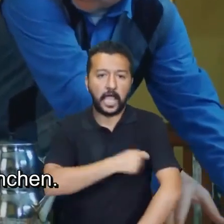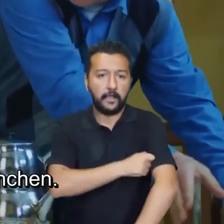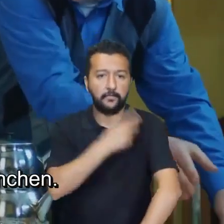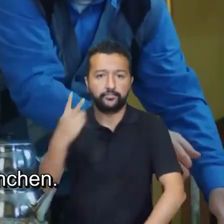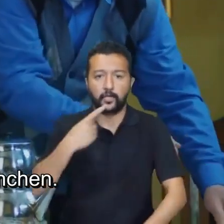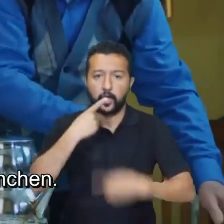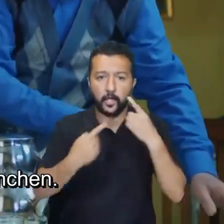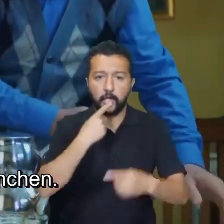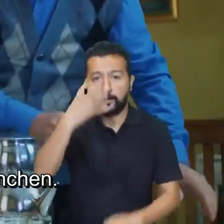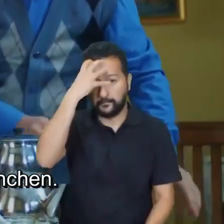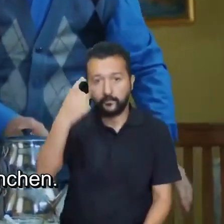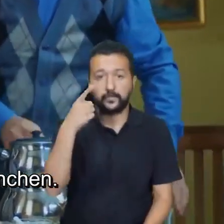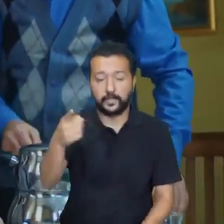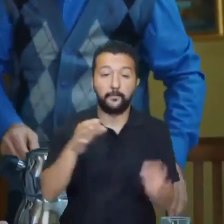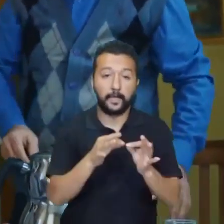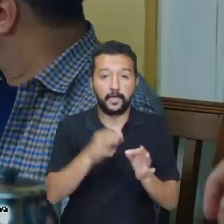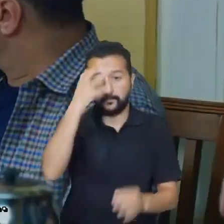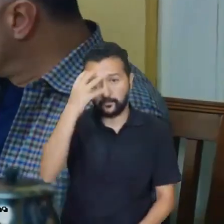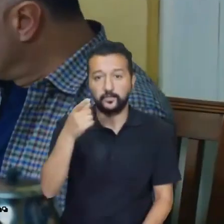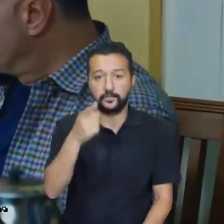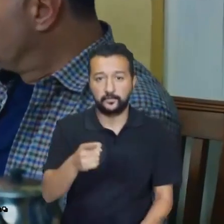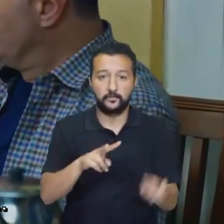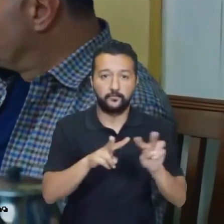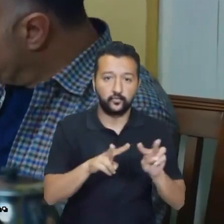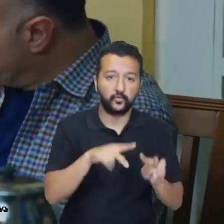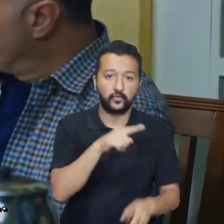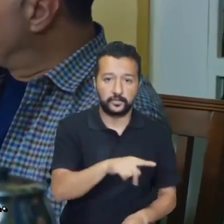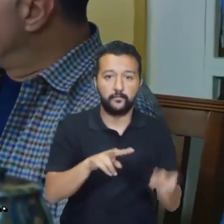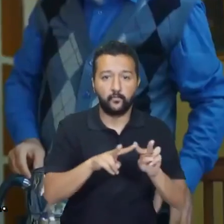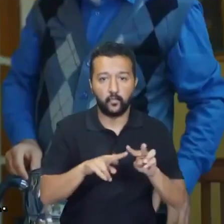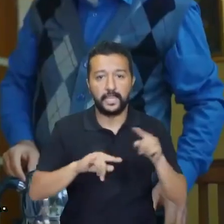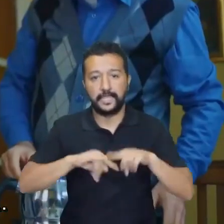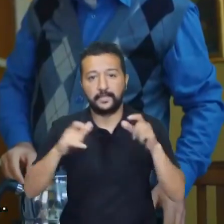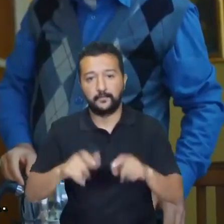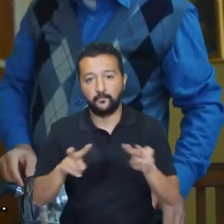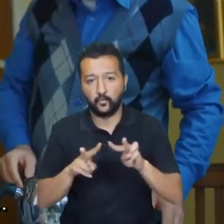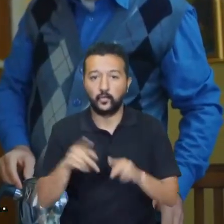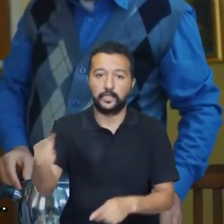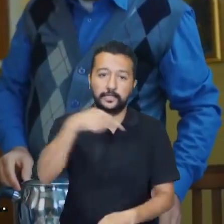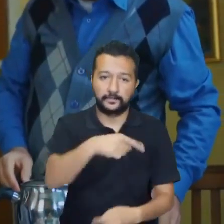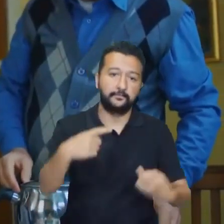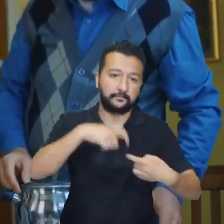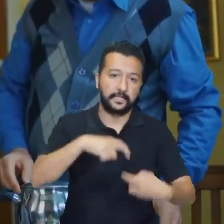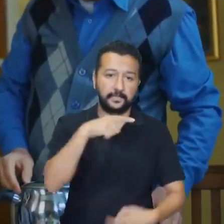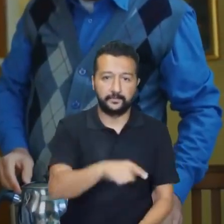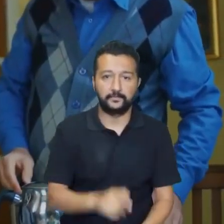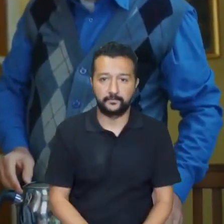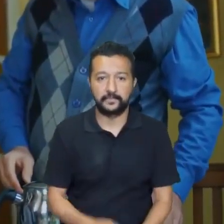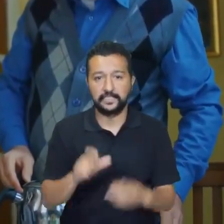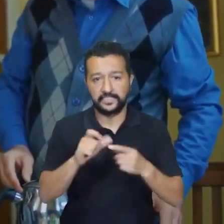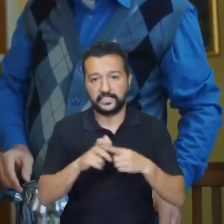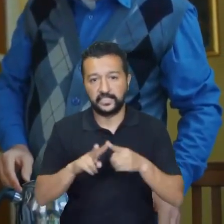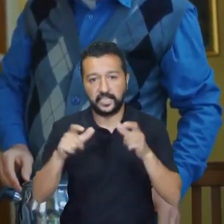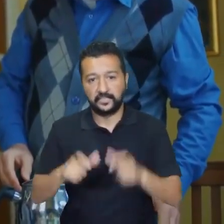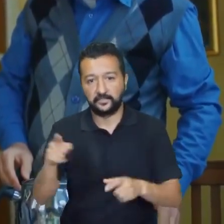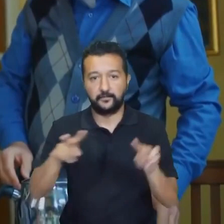Almancası München'dir. Bayern München. Münch, Münih, Münir'in, Münü, Şen'in,